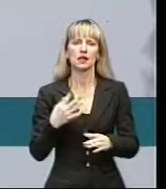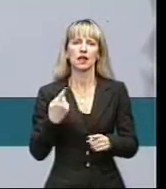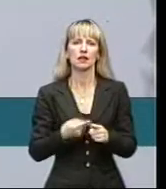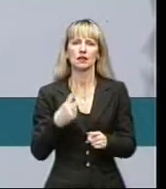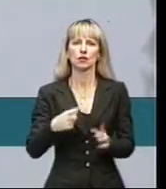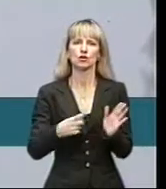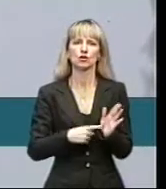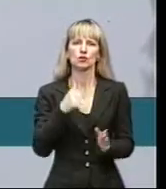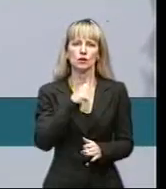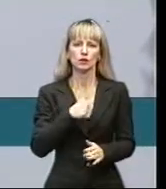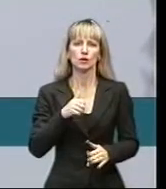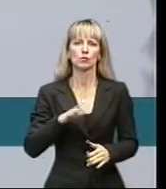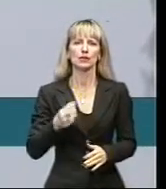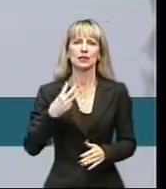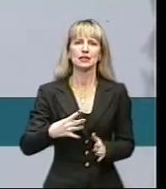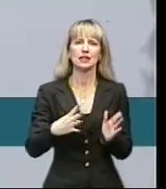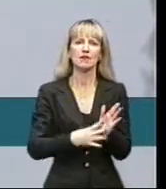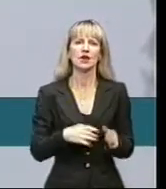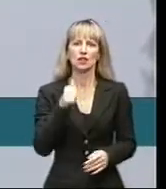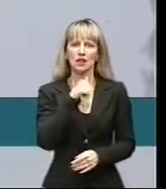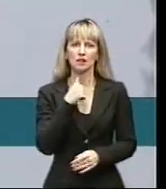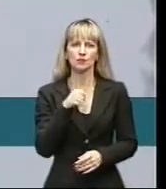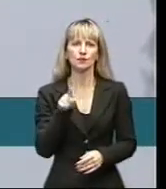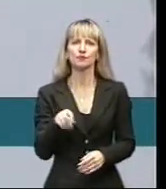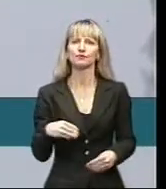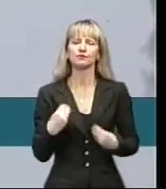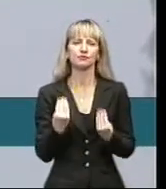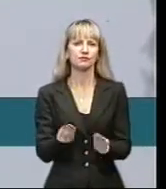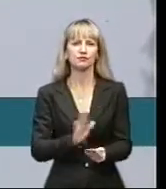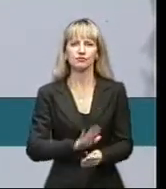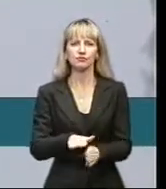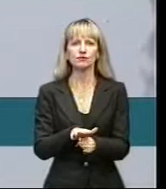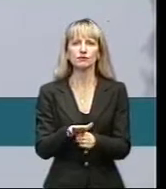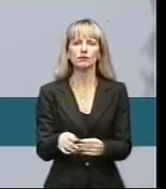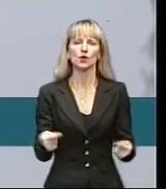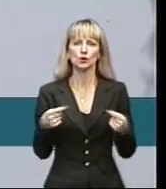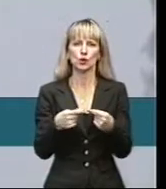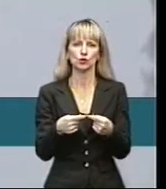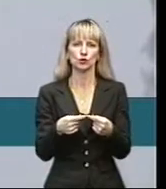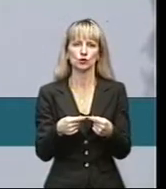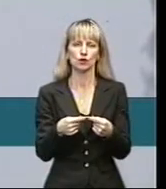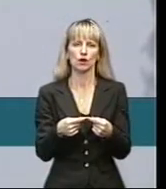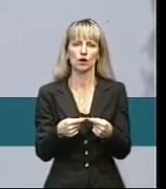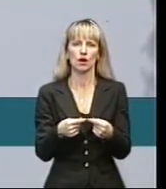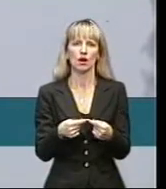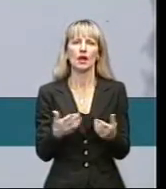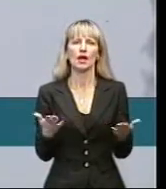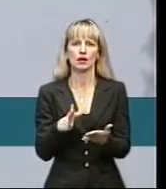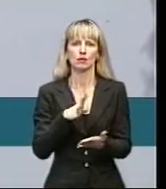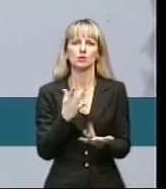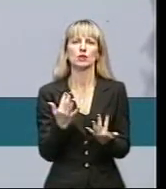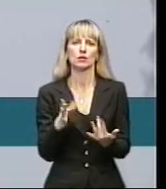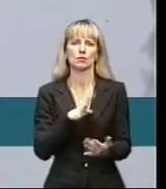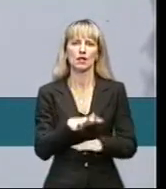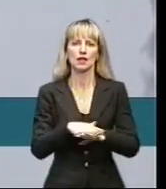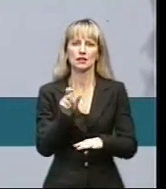рік, а потім 39-й рік. Вони не дають повної, чіткої картини, скільки було населення і